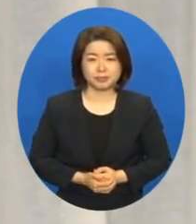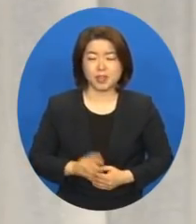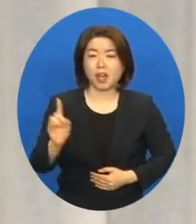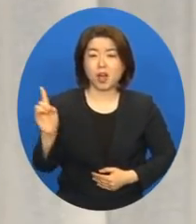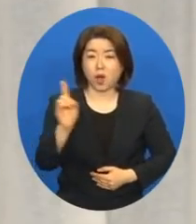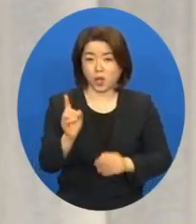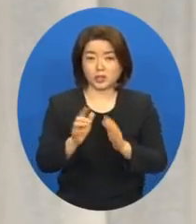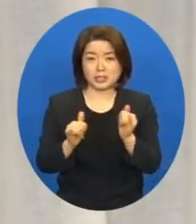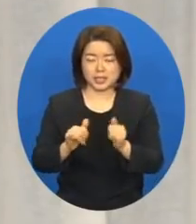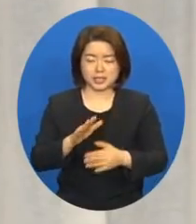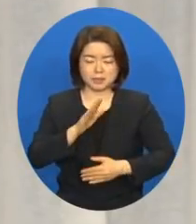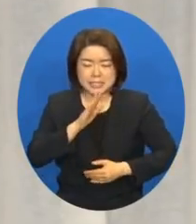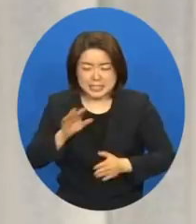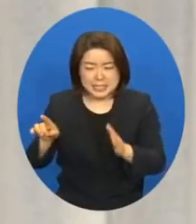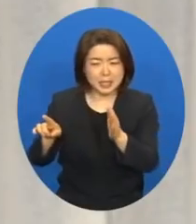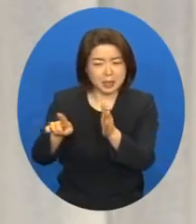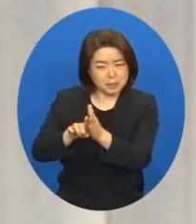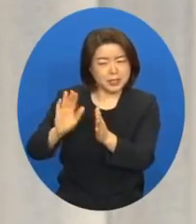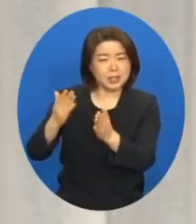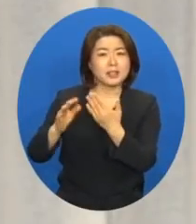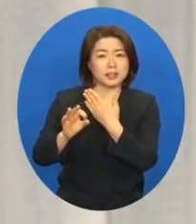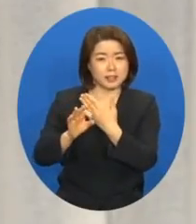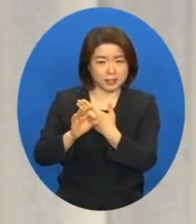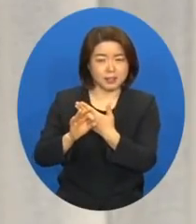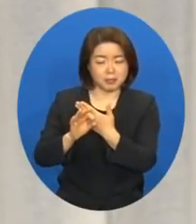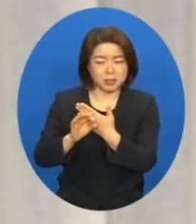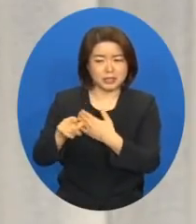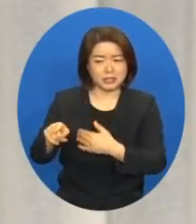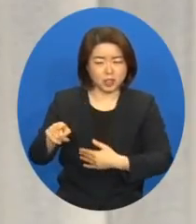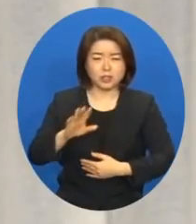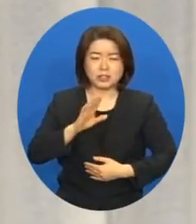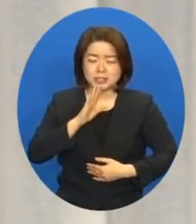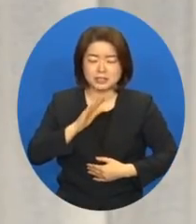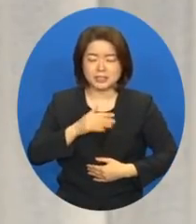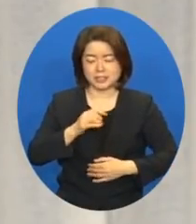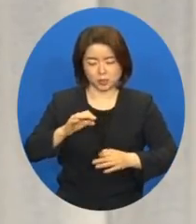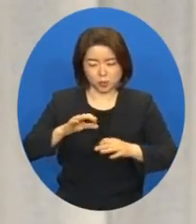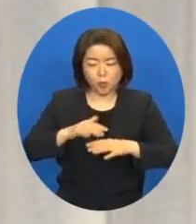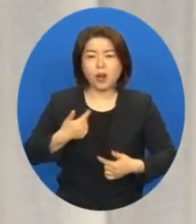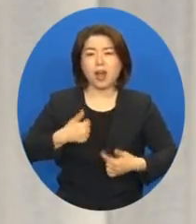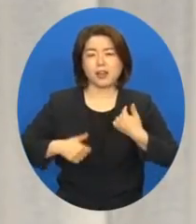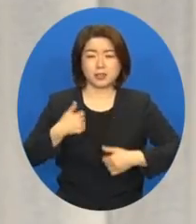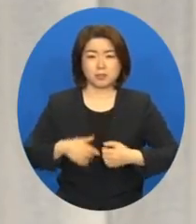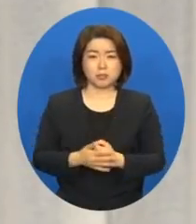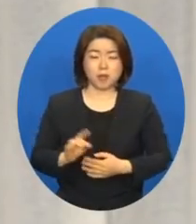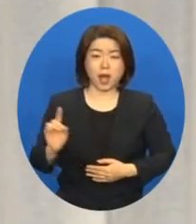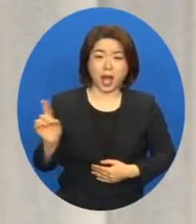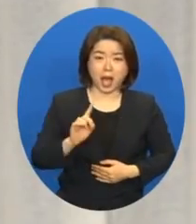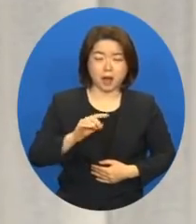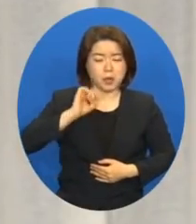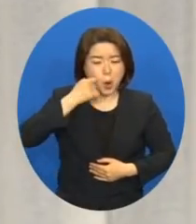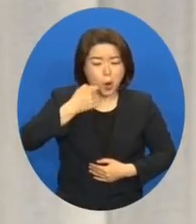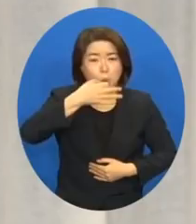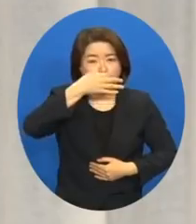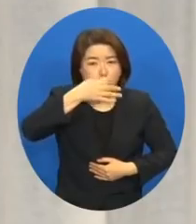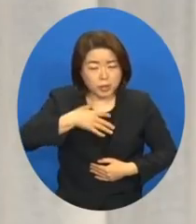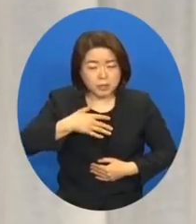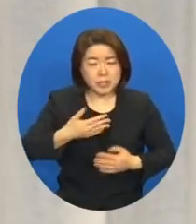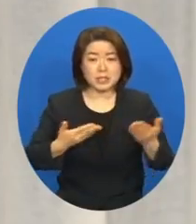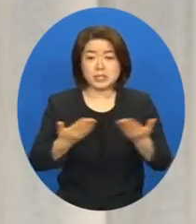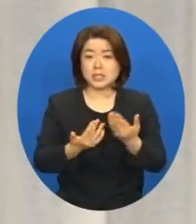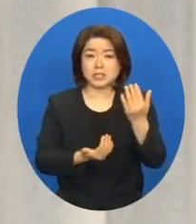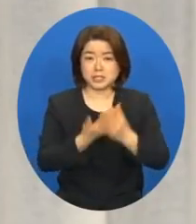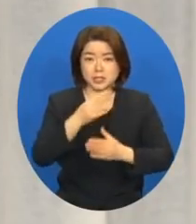어떤 사람을 진짜 믿게 된다는 것은 정말 놀라운 기쁨입니다. 아무리 힘들고 어려운 일이 생겨도 걱정이 안